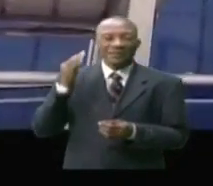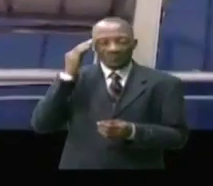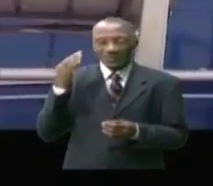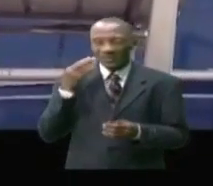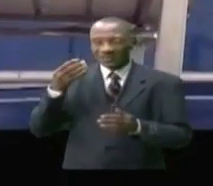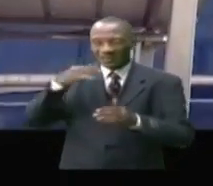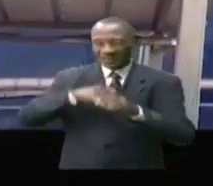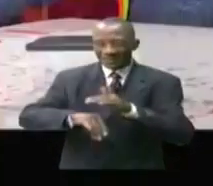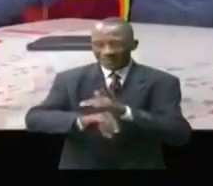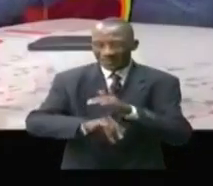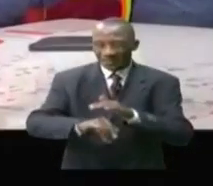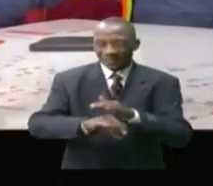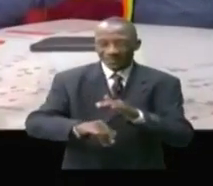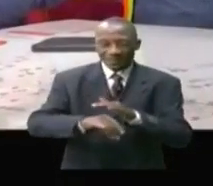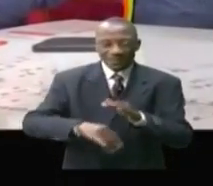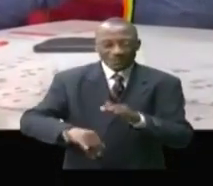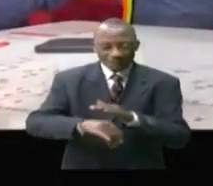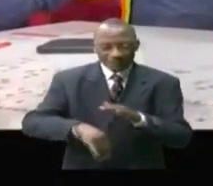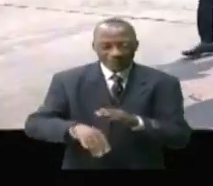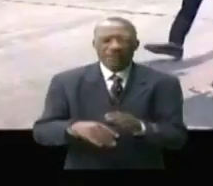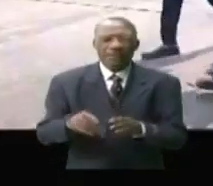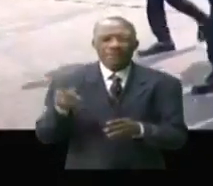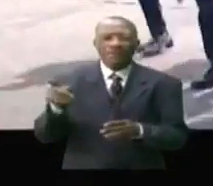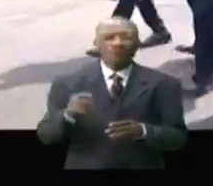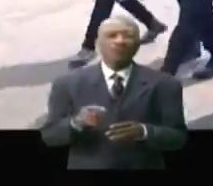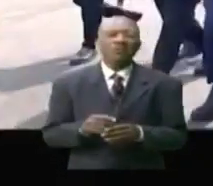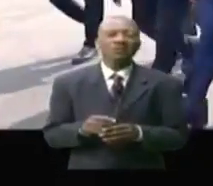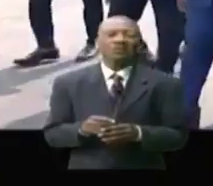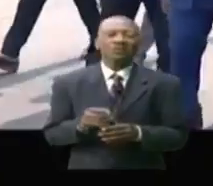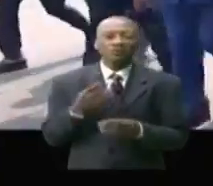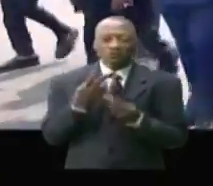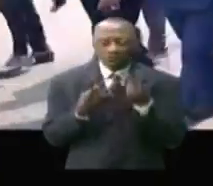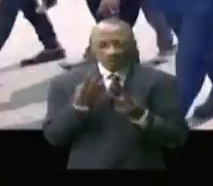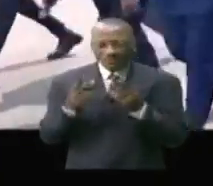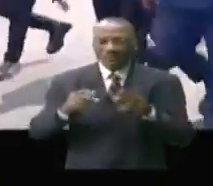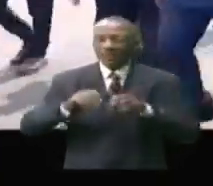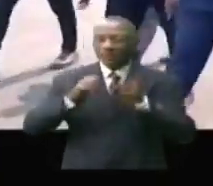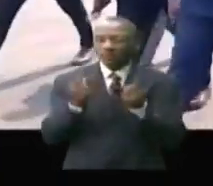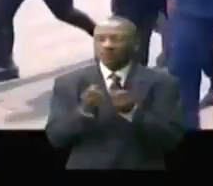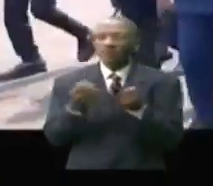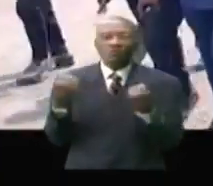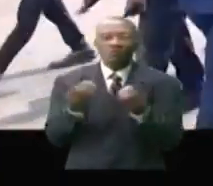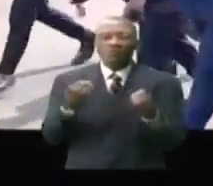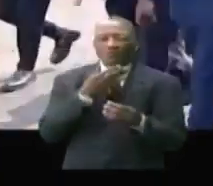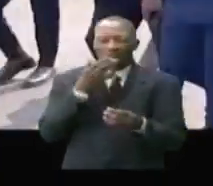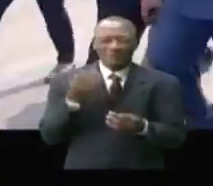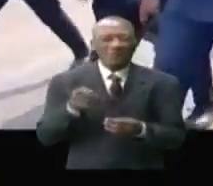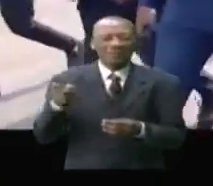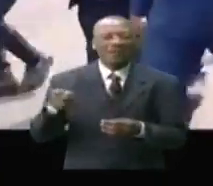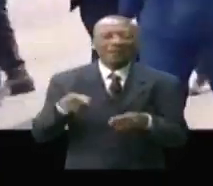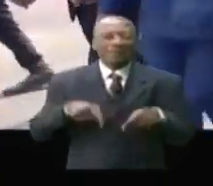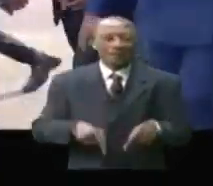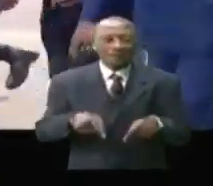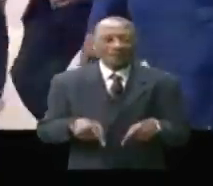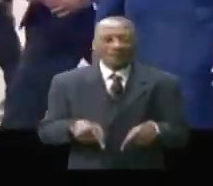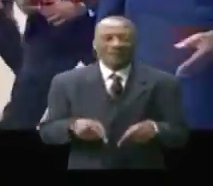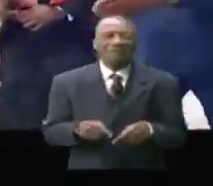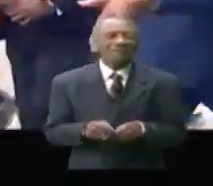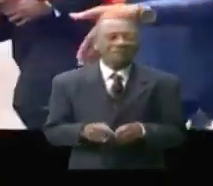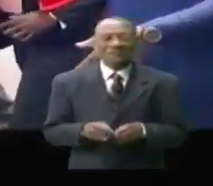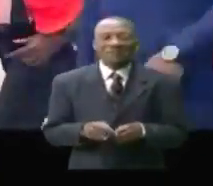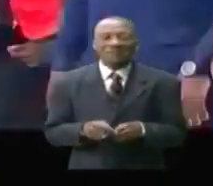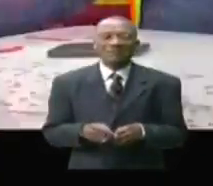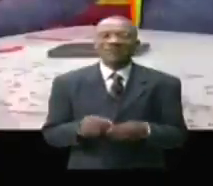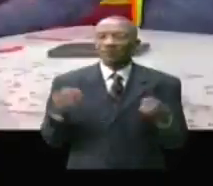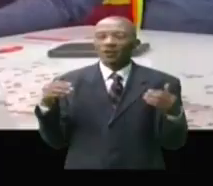les explications nécessaires au ministre provincial. Aussitôt compris le fonctionnement des systèmes de prévention mis en place par